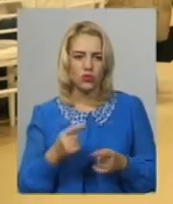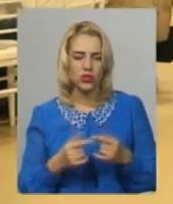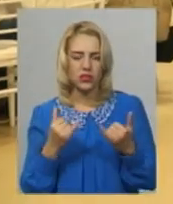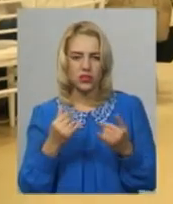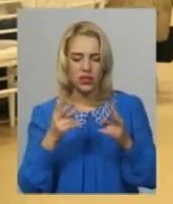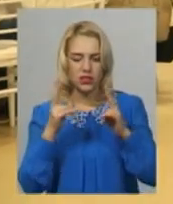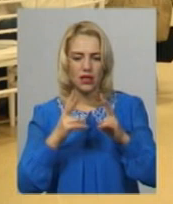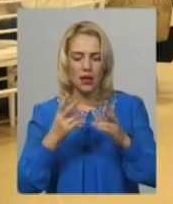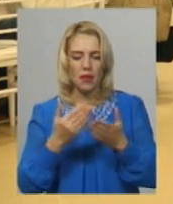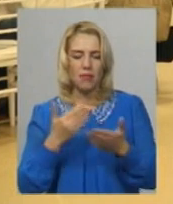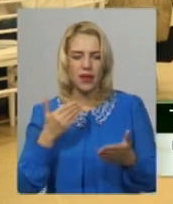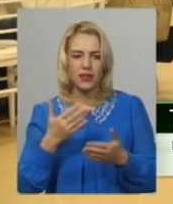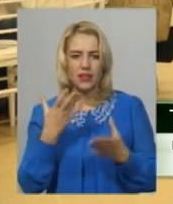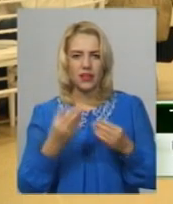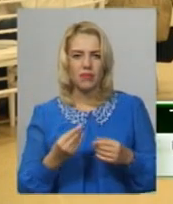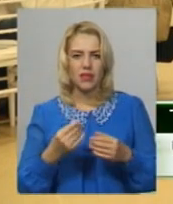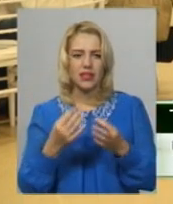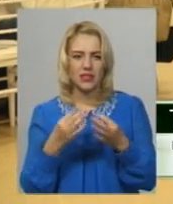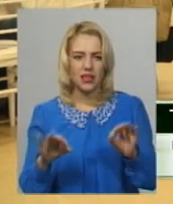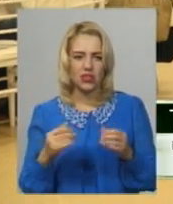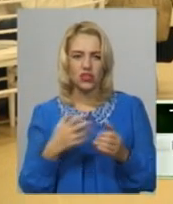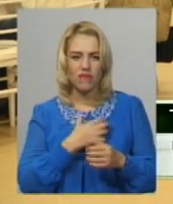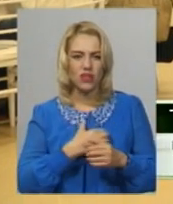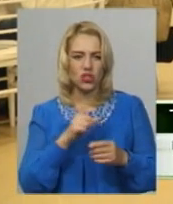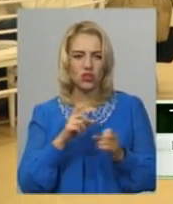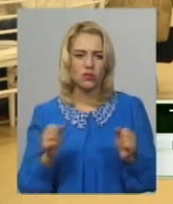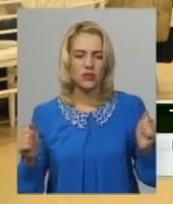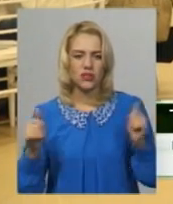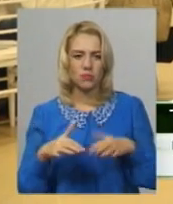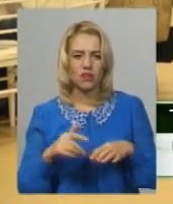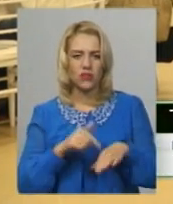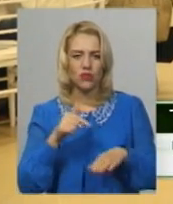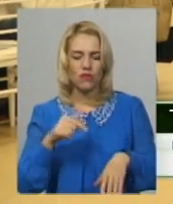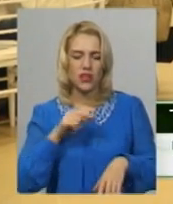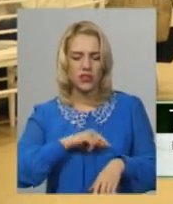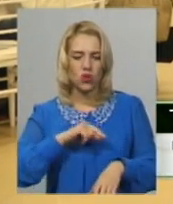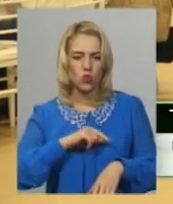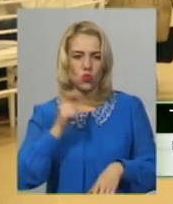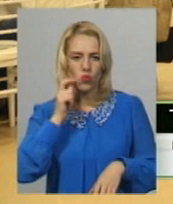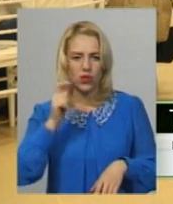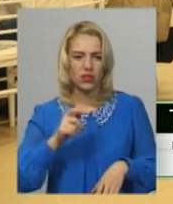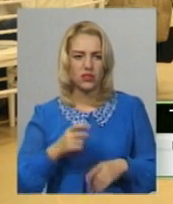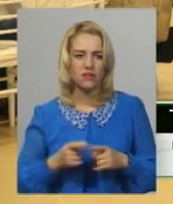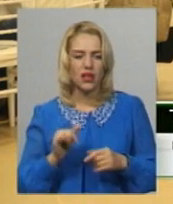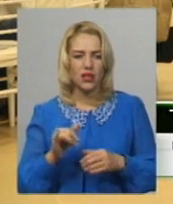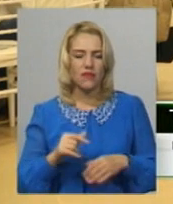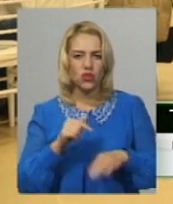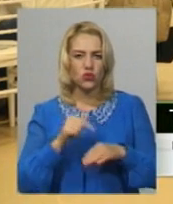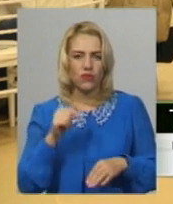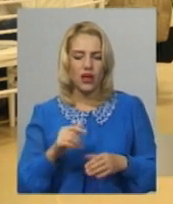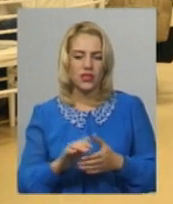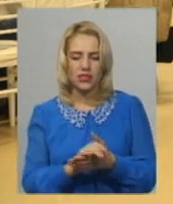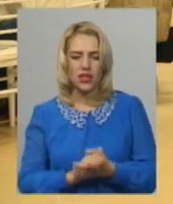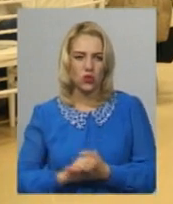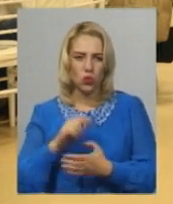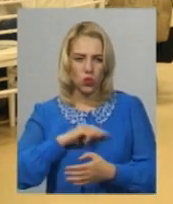Днем Незалежності це так важливо, коли ми зібралися, і відчувається дух українства, відчувається дух єдинства,